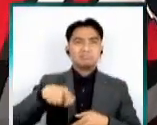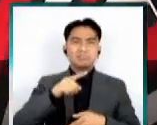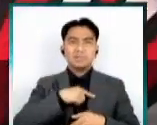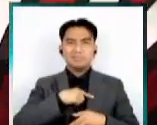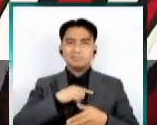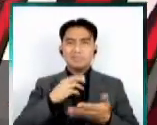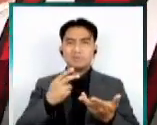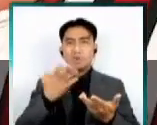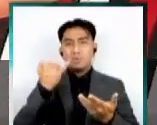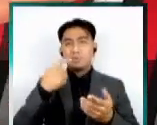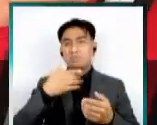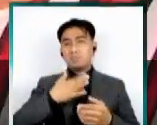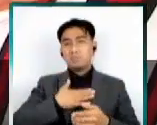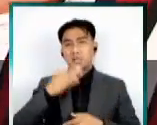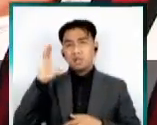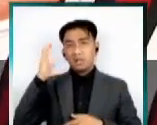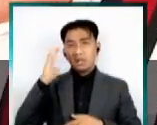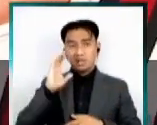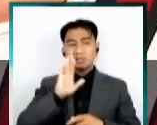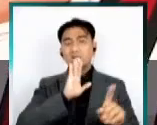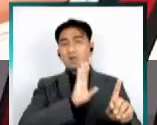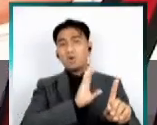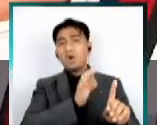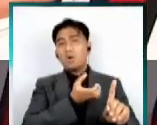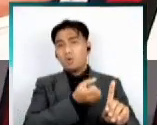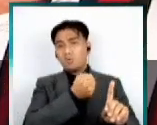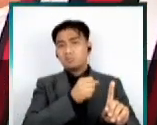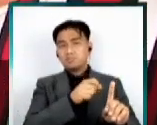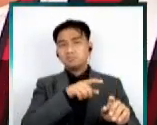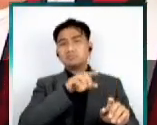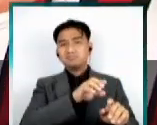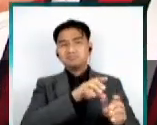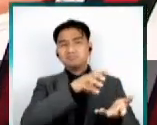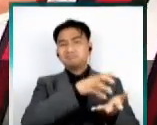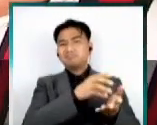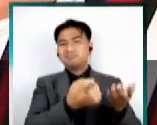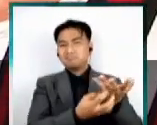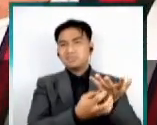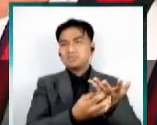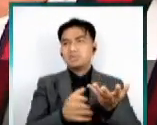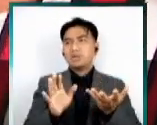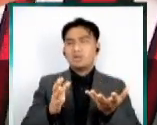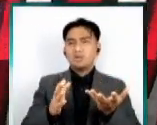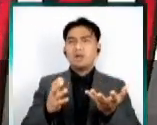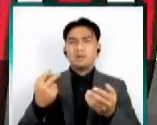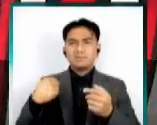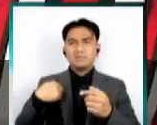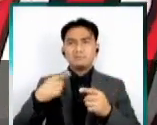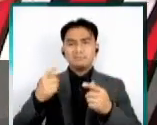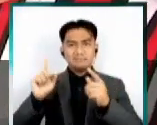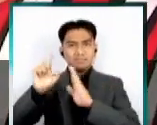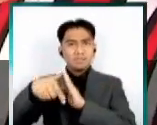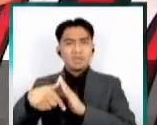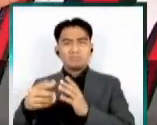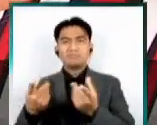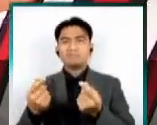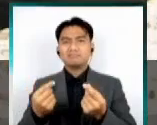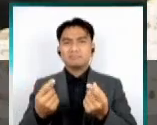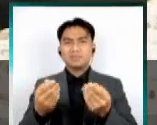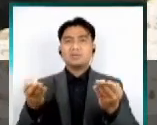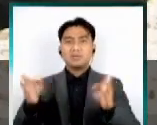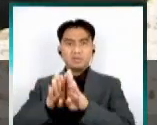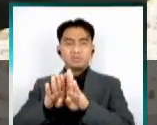po, may-ari po ng tao. Kahit maluto lang po, tapos isasarado na bukas, hindi na po mag-operate, hanggat hindi po malilinis